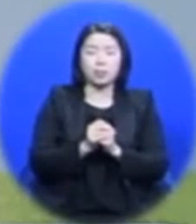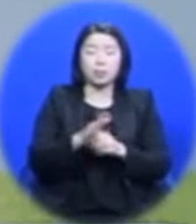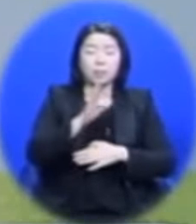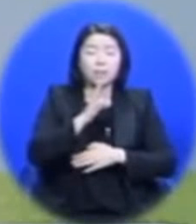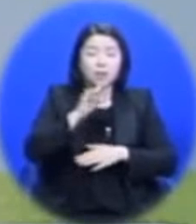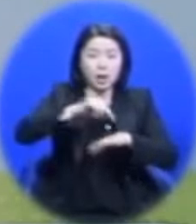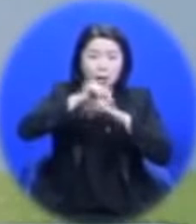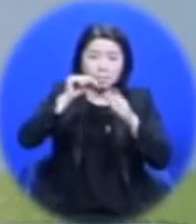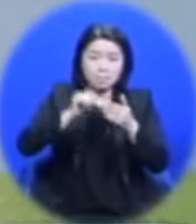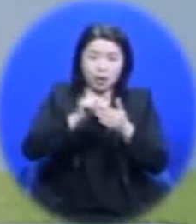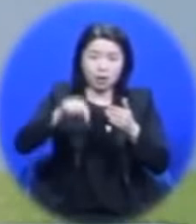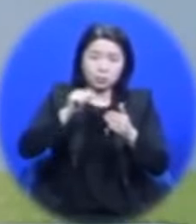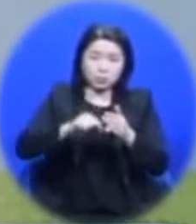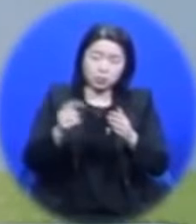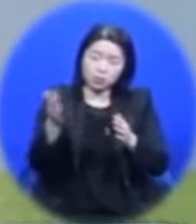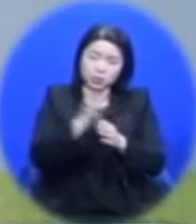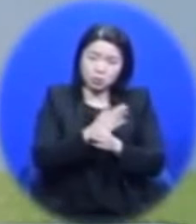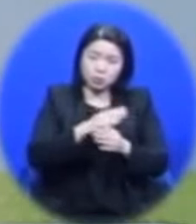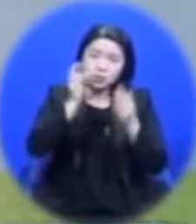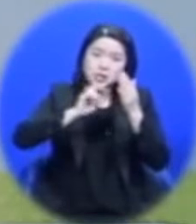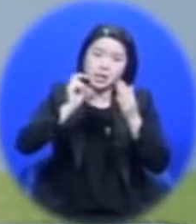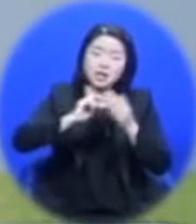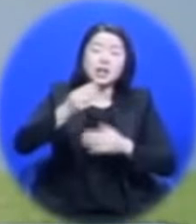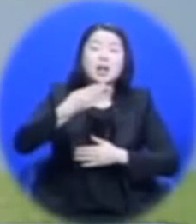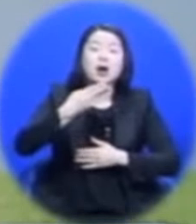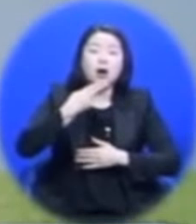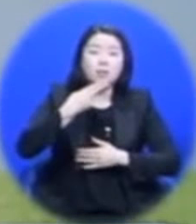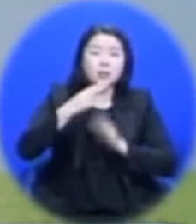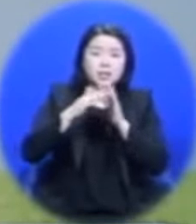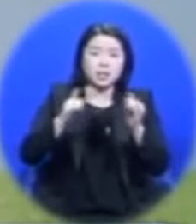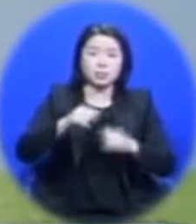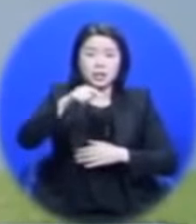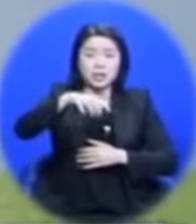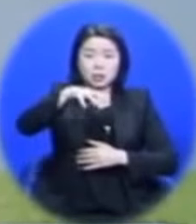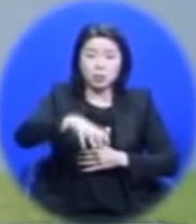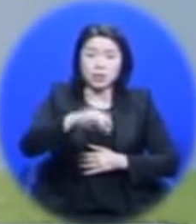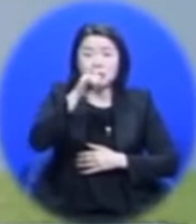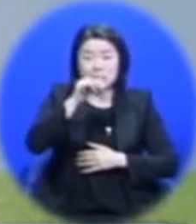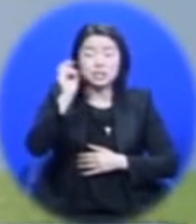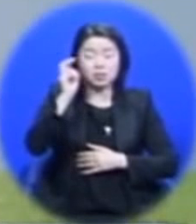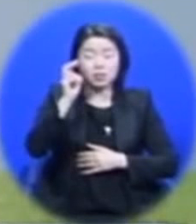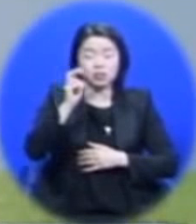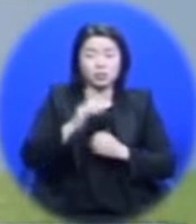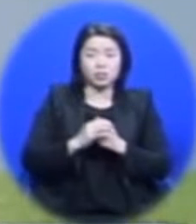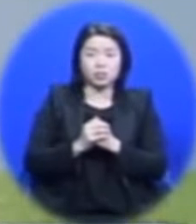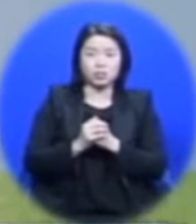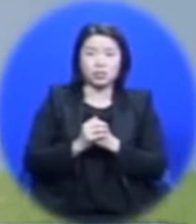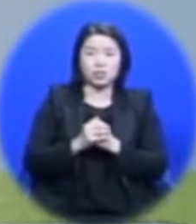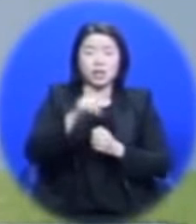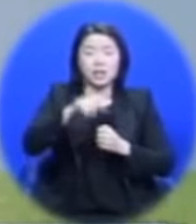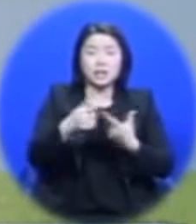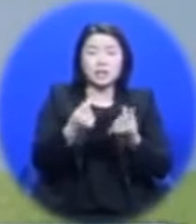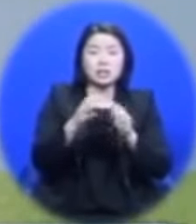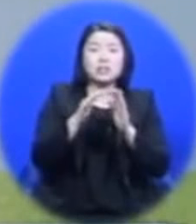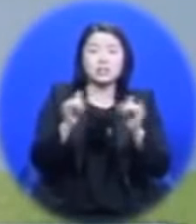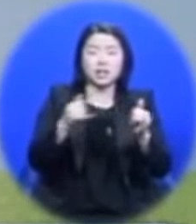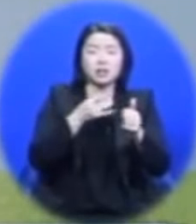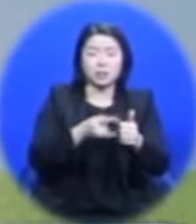정말 마음속에서부터 찬양이 없는 분들도 이 자리에 있으실 거예요. 이런